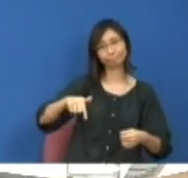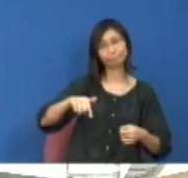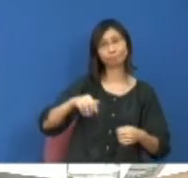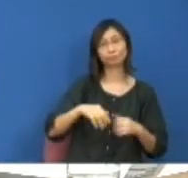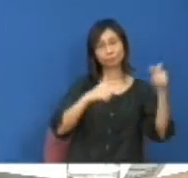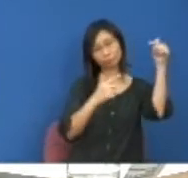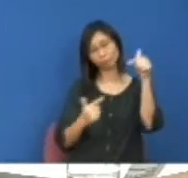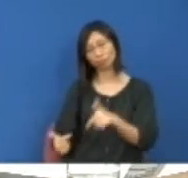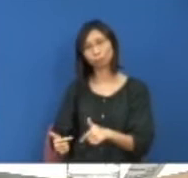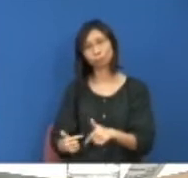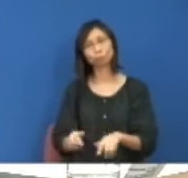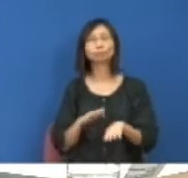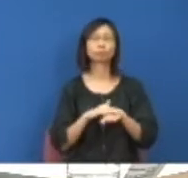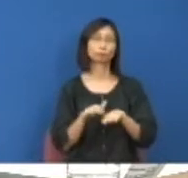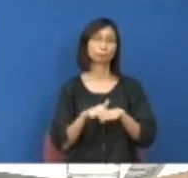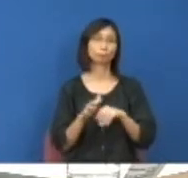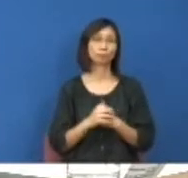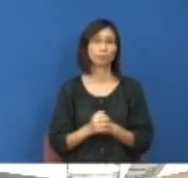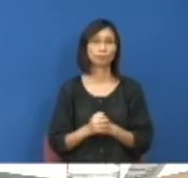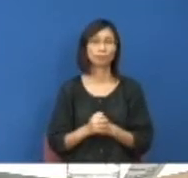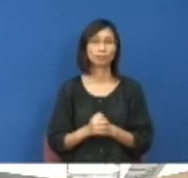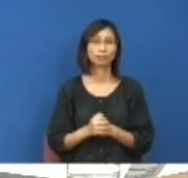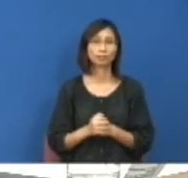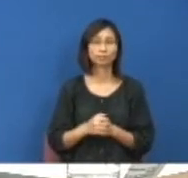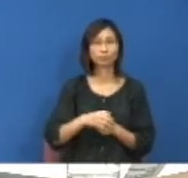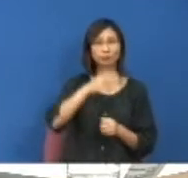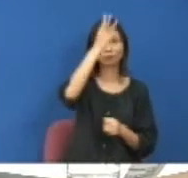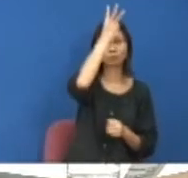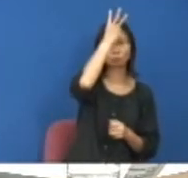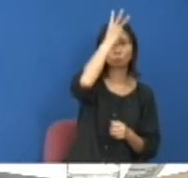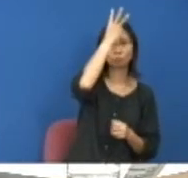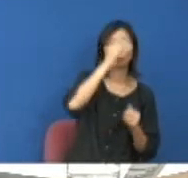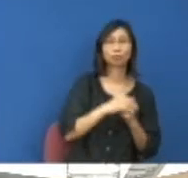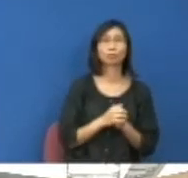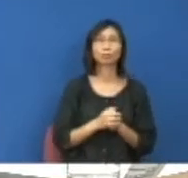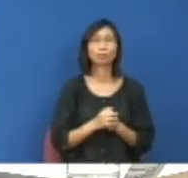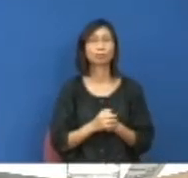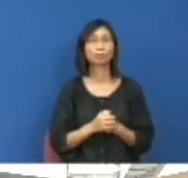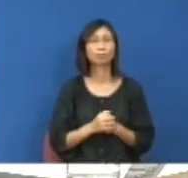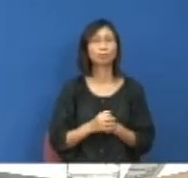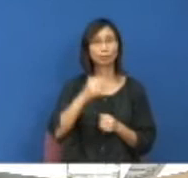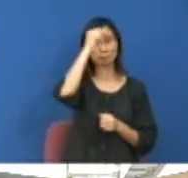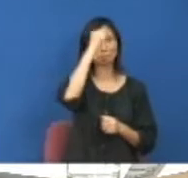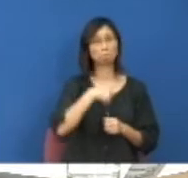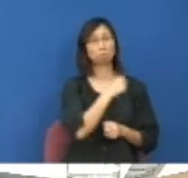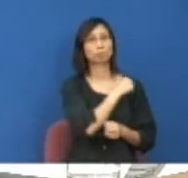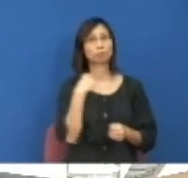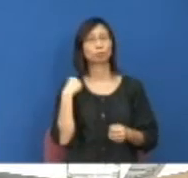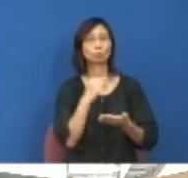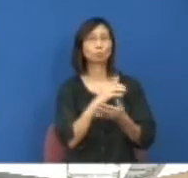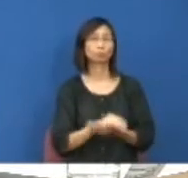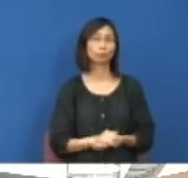謂將呢一個教皇啊、皇帝啊、僧侶啊、貴族